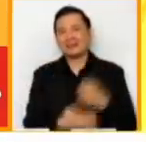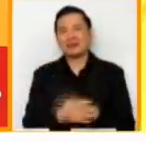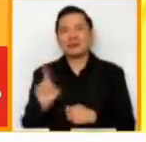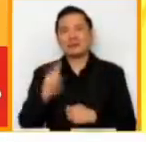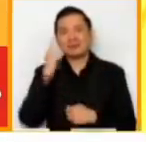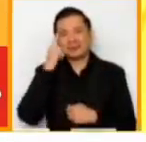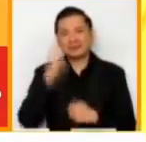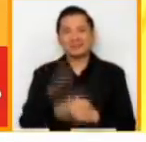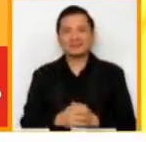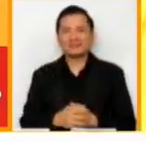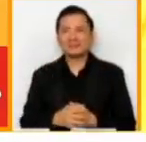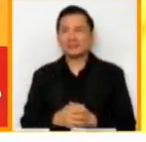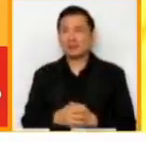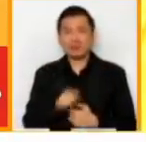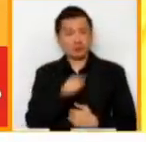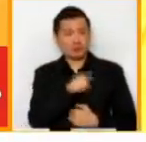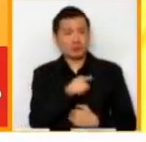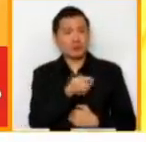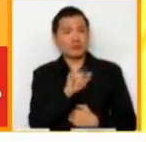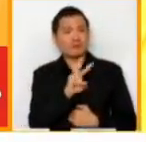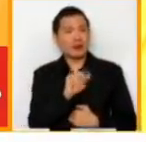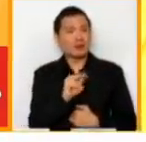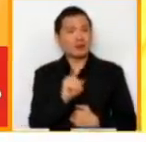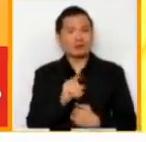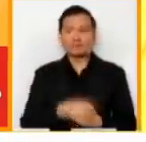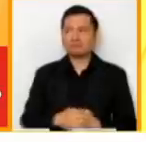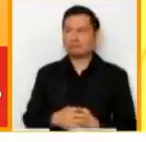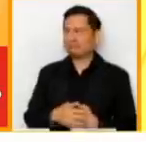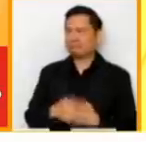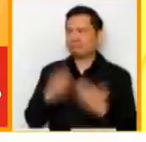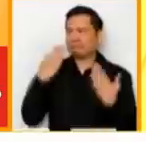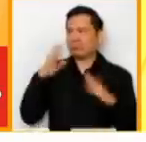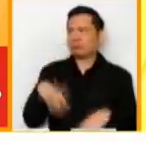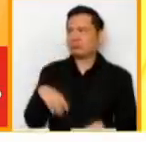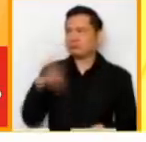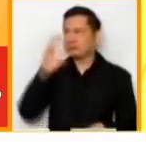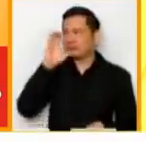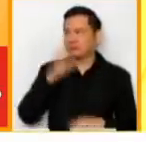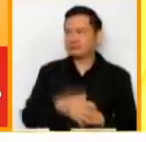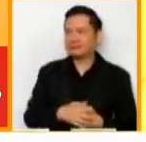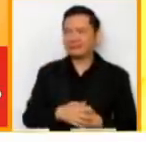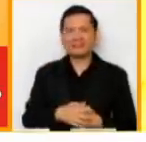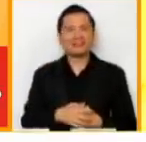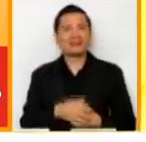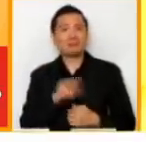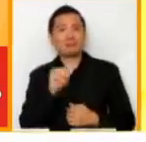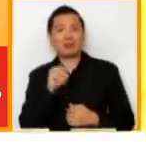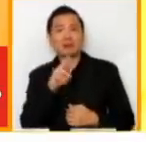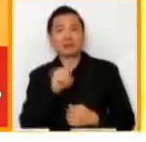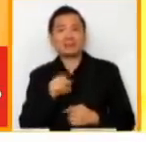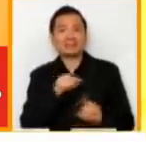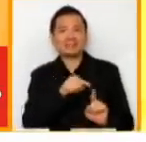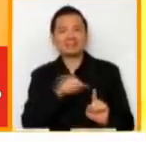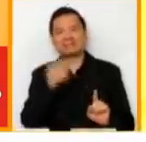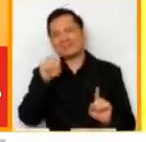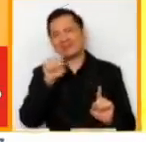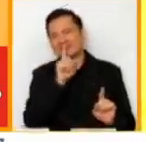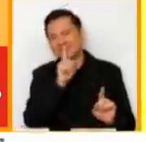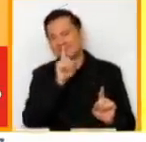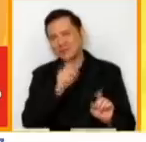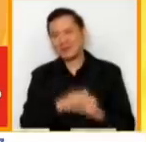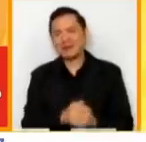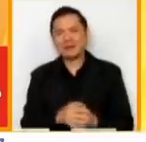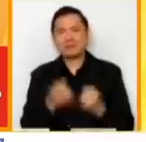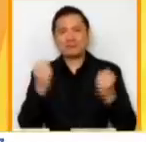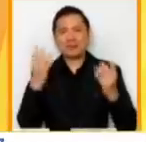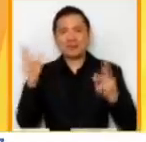pa. Oh, nahanap mo ba? Ayaw magpakita, Maris. Maris. Oo, Igan. Ate Sue, tila nagkakaisa nga ang ating masa sa mga